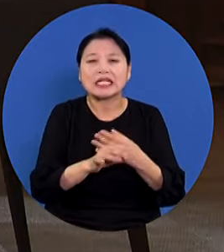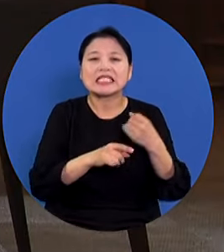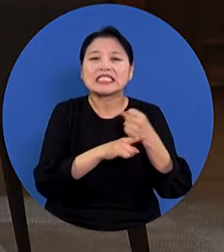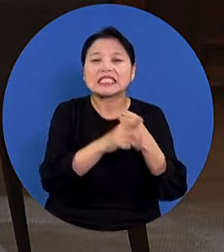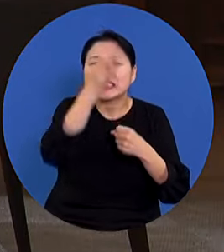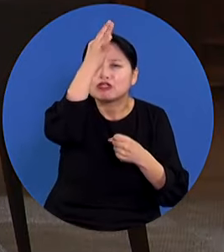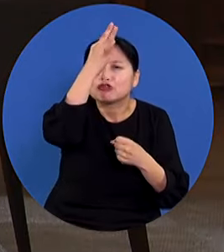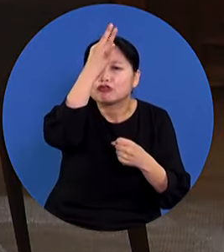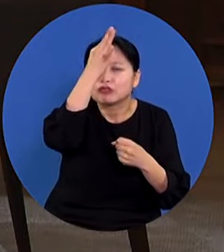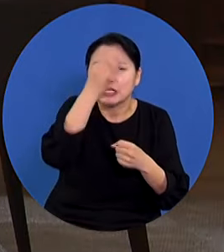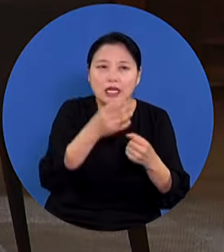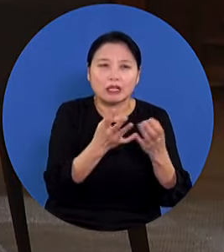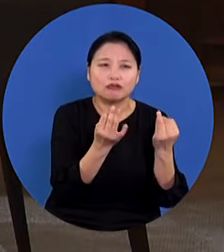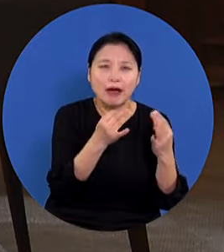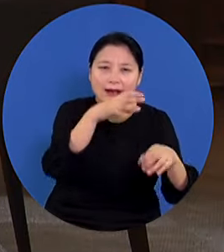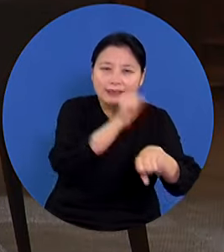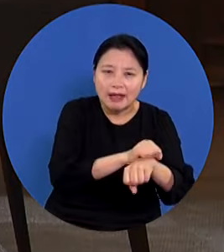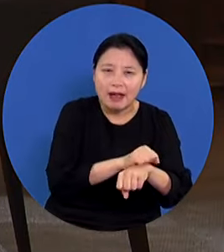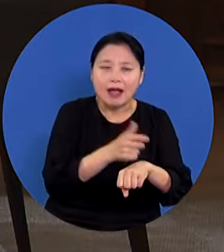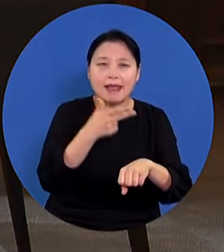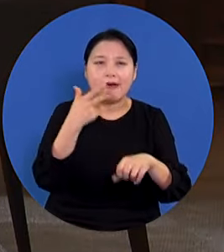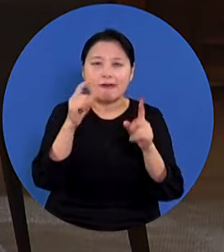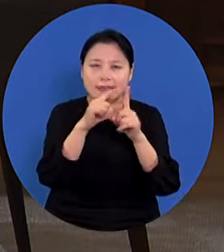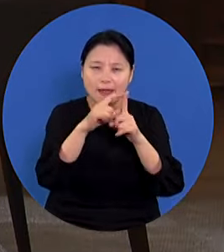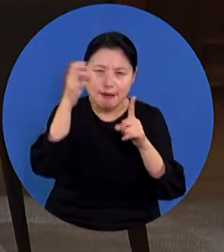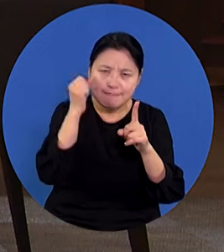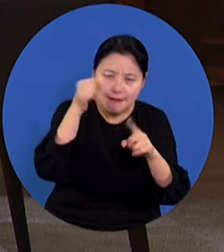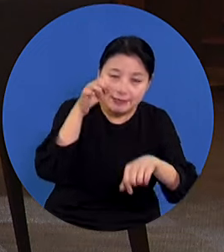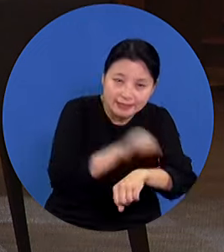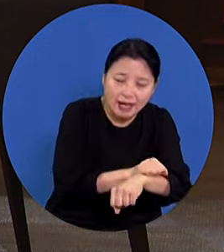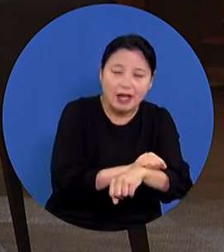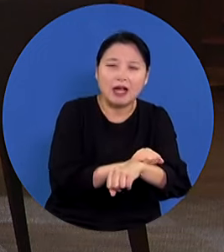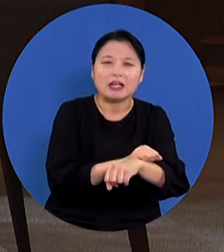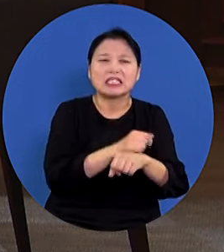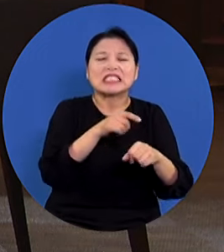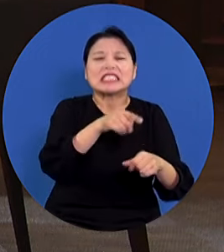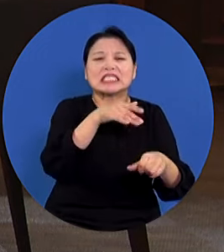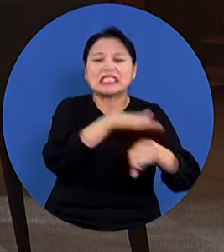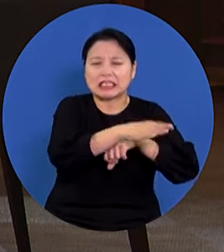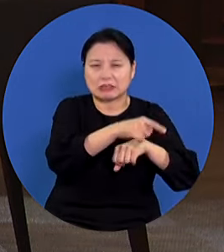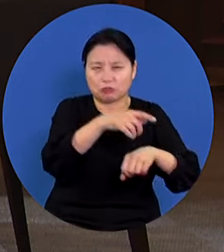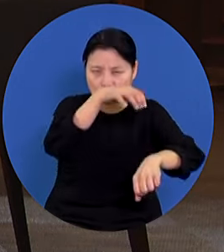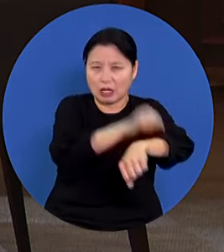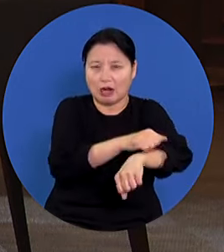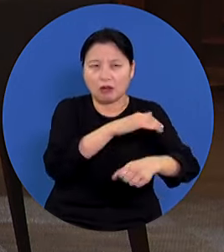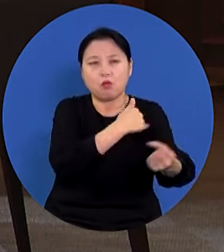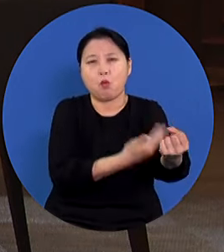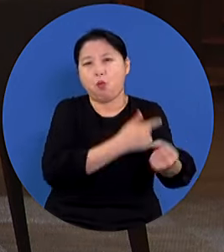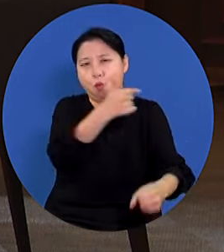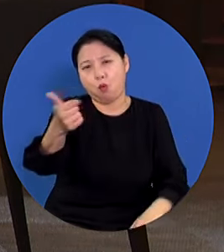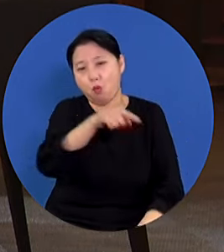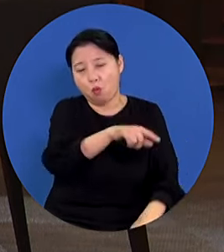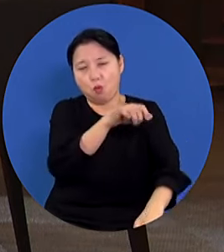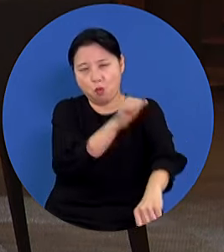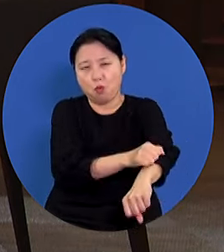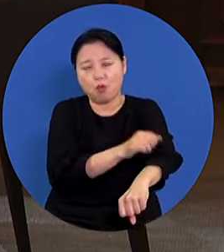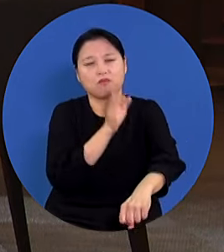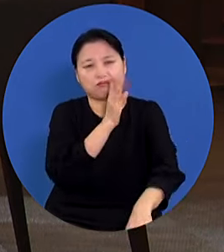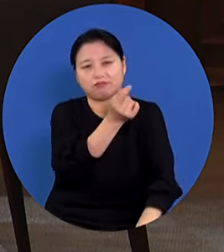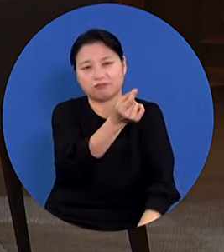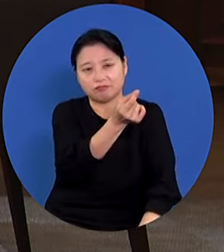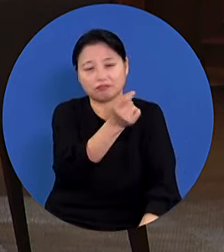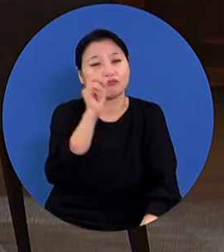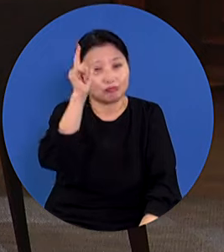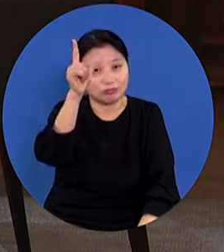수학 문제를 잘 풀고 영어를 많이 내가 단어를 외워야 되고 예. 그런 쪽에선 이제 능력이 좀 상대적으로